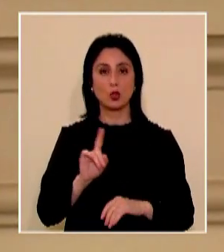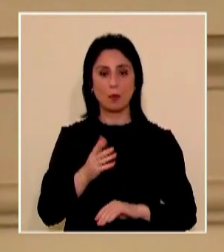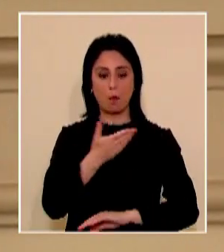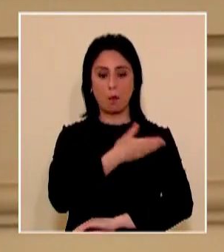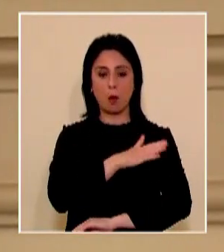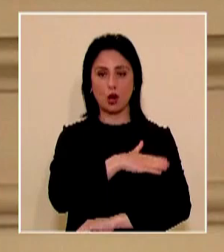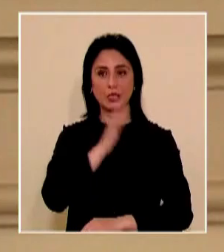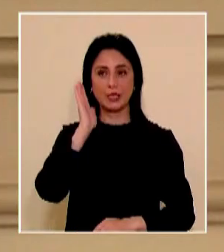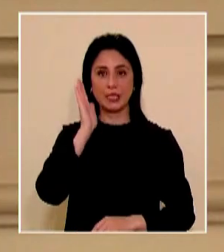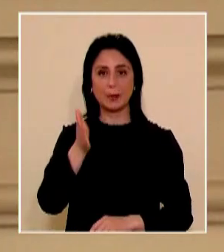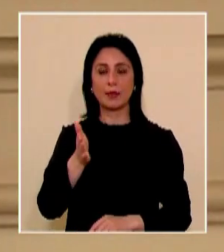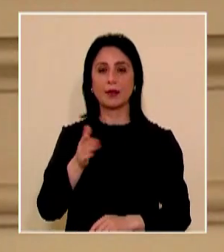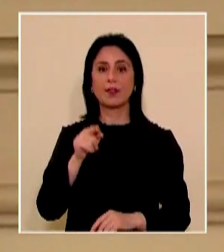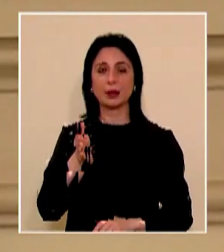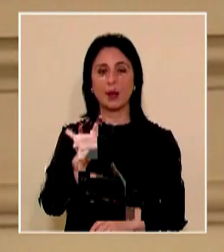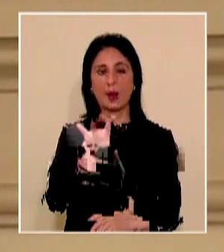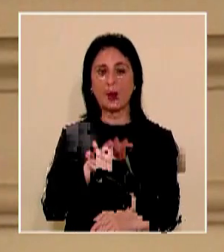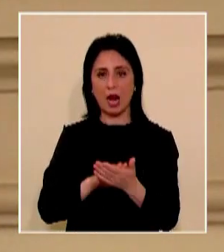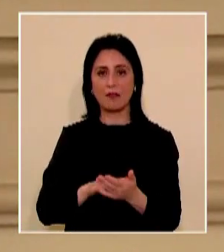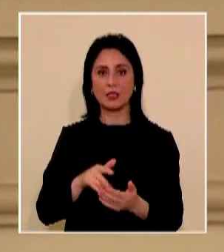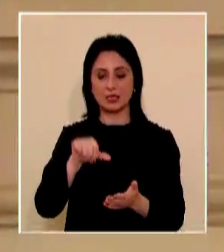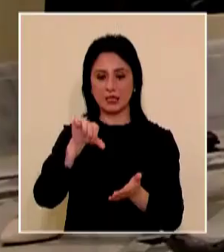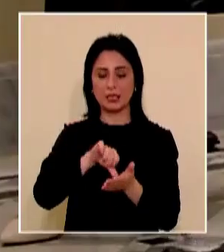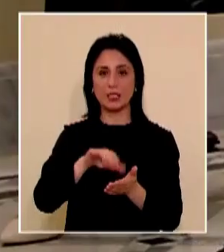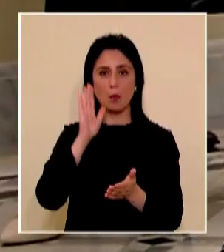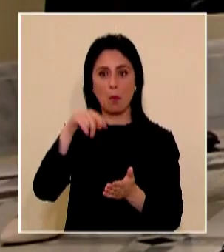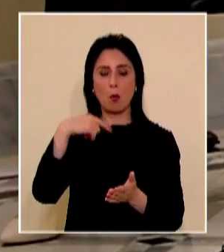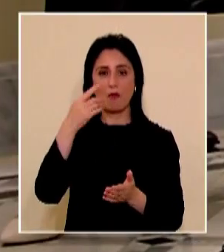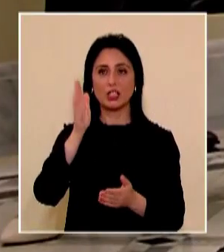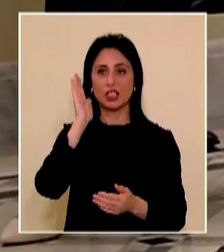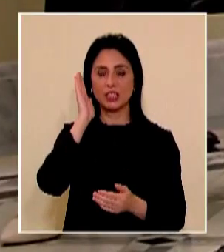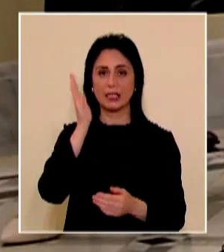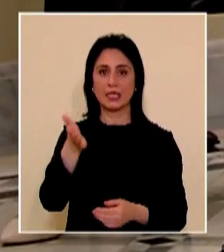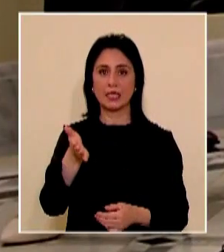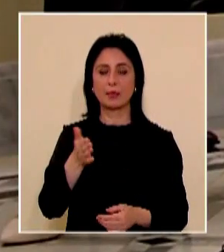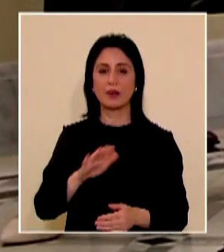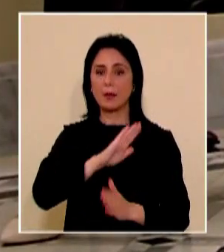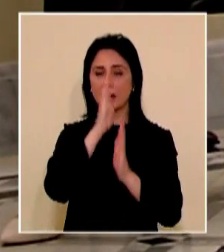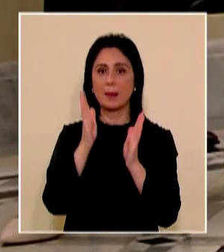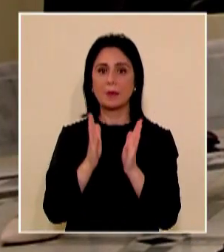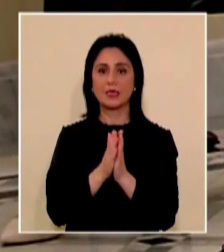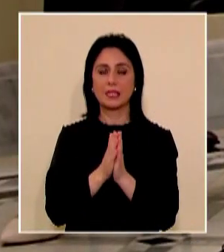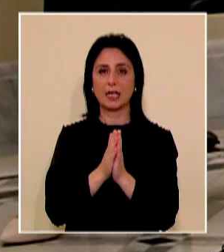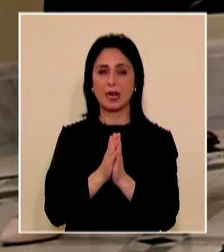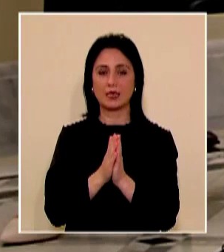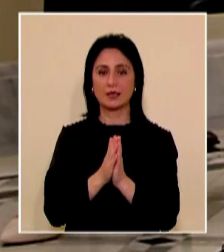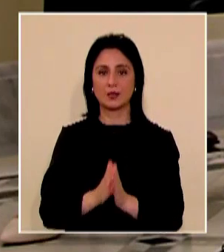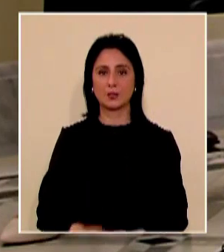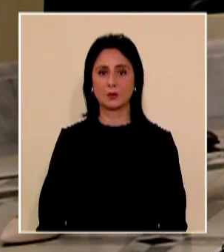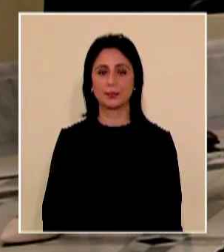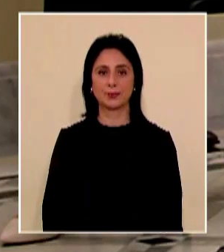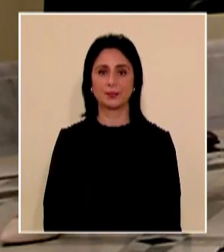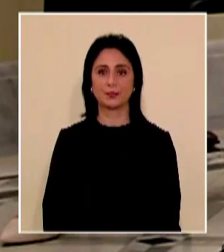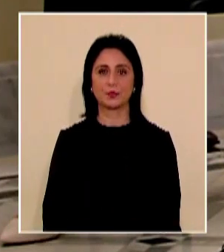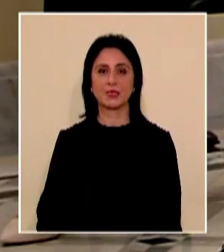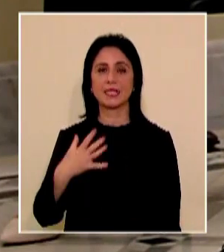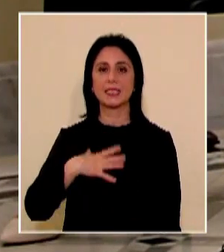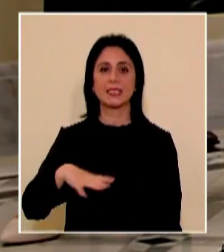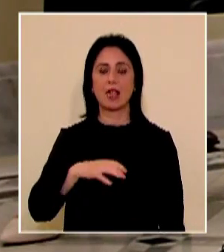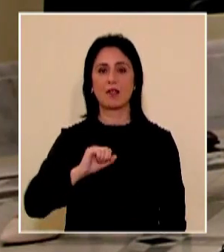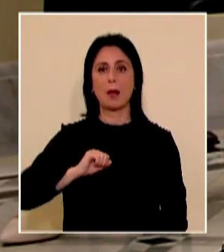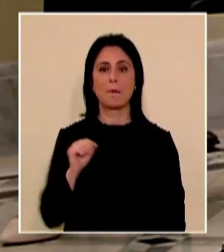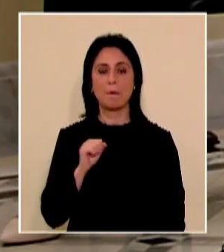czas pozostanie w przyszłości, także z całą pewnością pod tym względem również przyjacielem Gruzji i tym